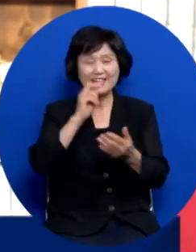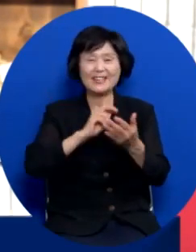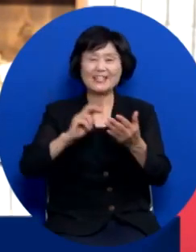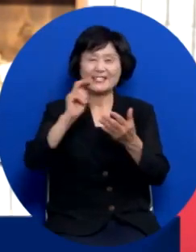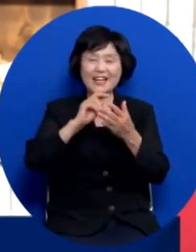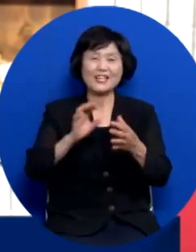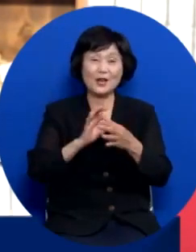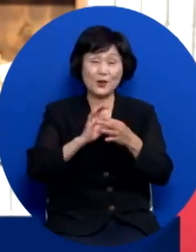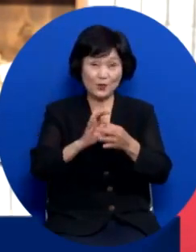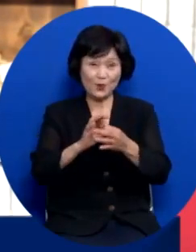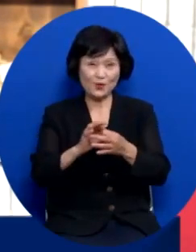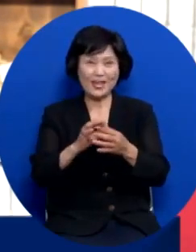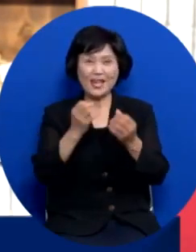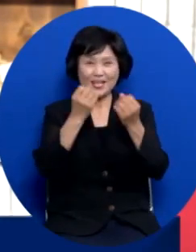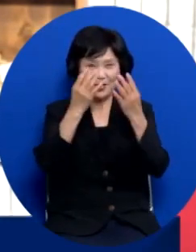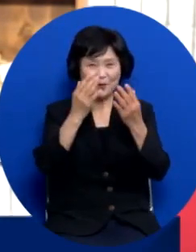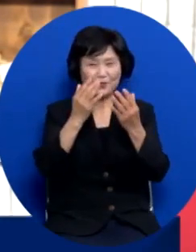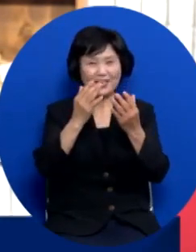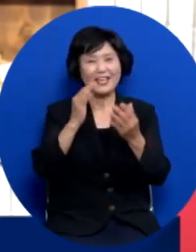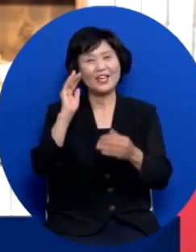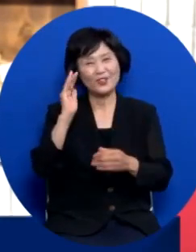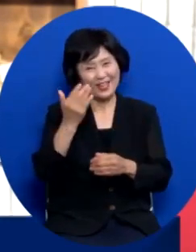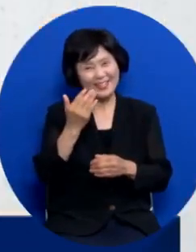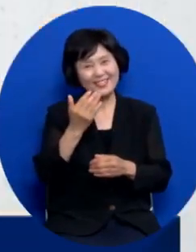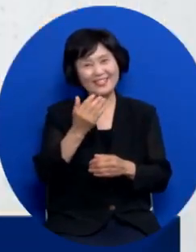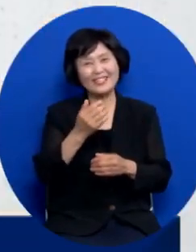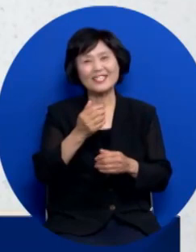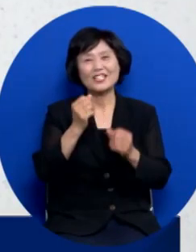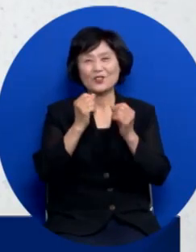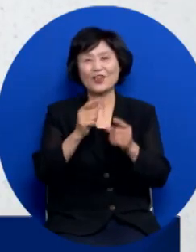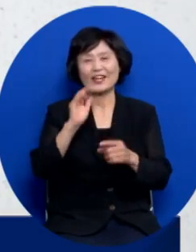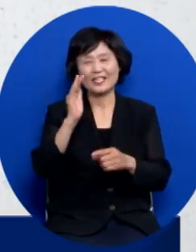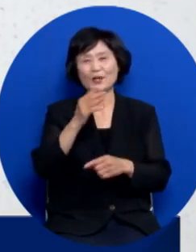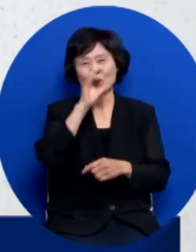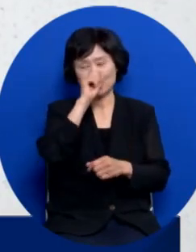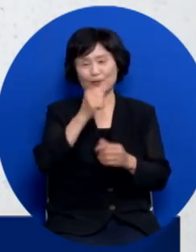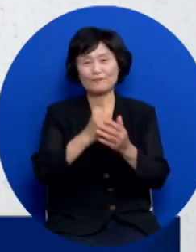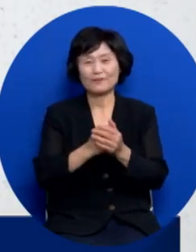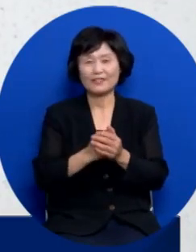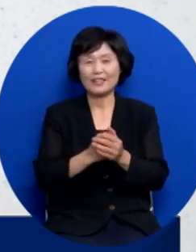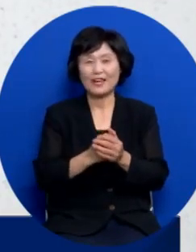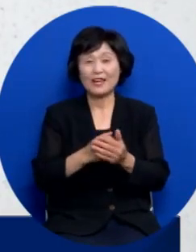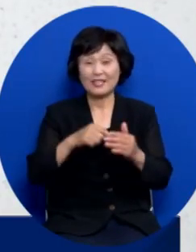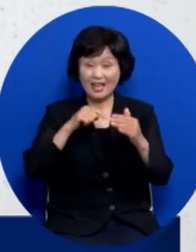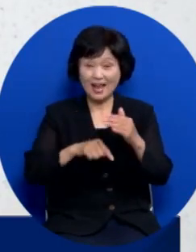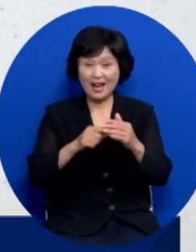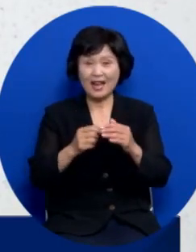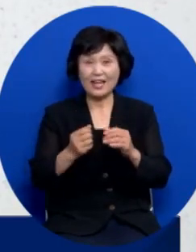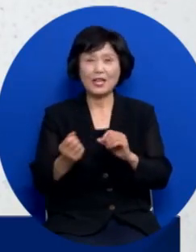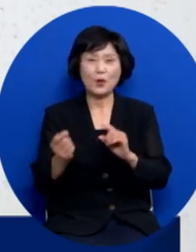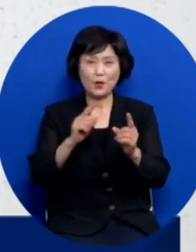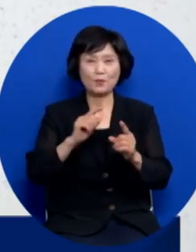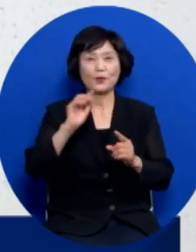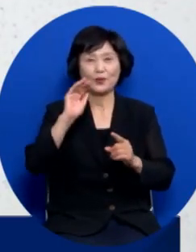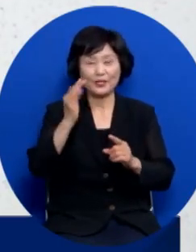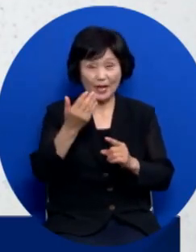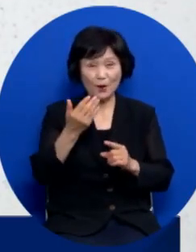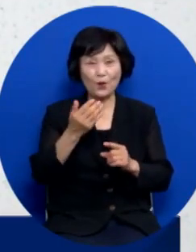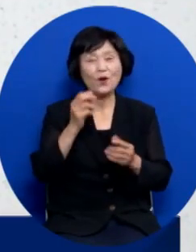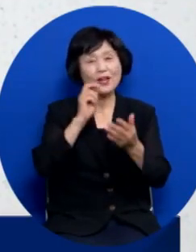그러한 계기가 되지 않겠습니까? 내 안이 힐링이 되고 기쁨이 되고 그 힘이 되어서